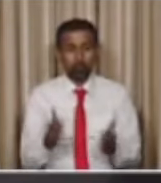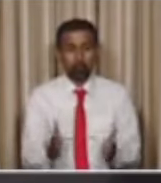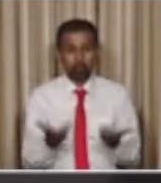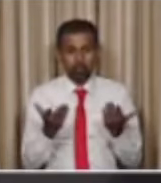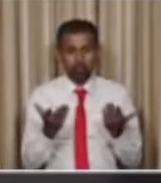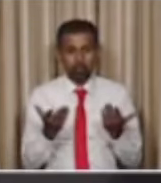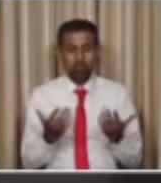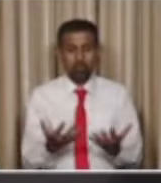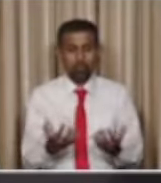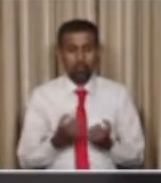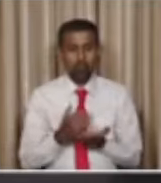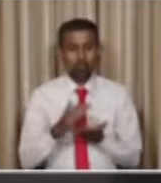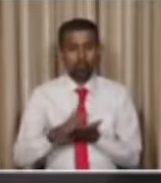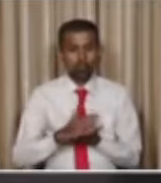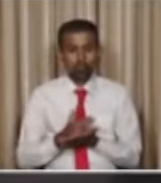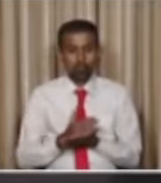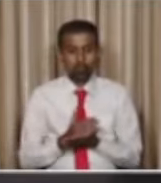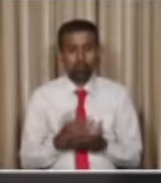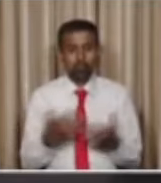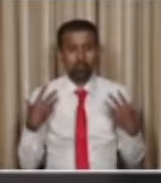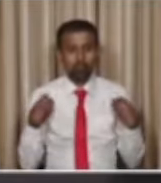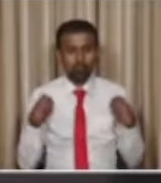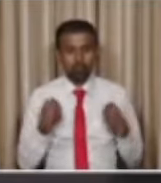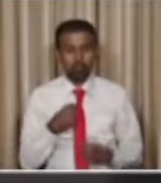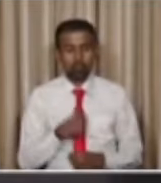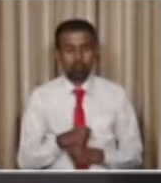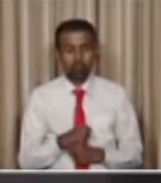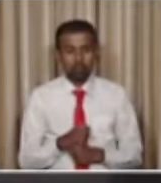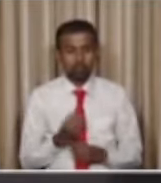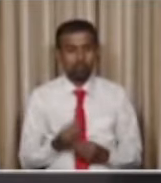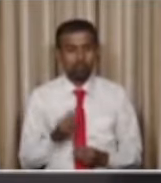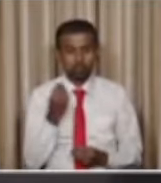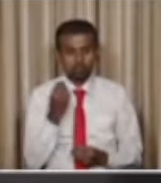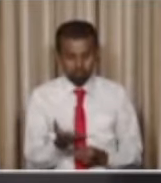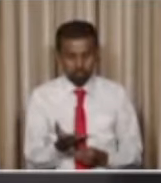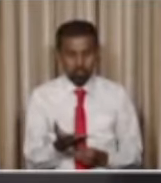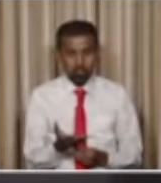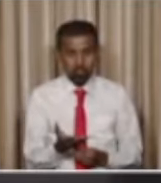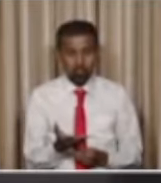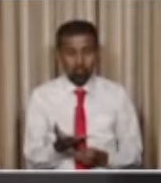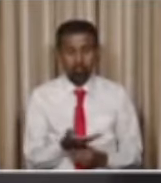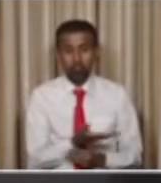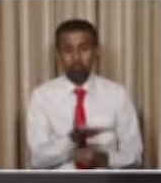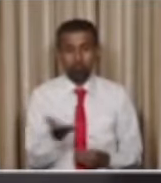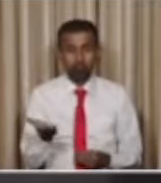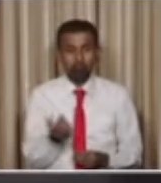යාමටත් අවශ්‍ය සහාය සහ පහසුකම් රජයේ විසින් සැපය යුතු බවටත් මෙම